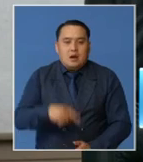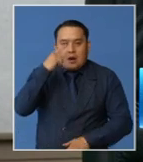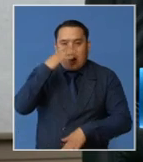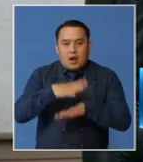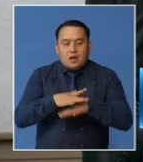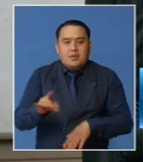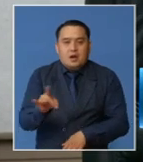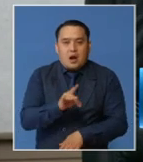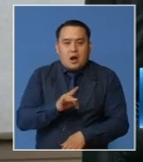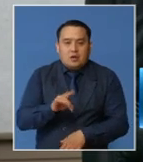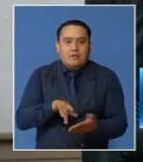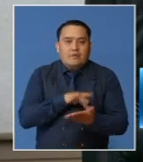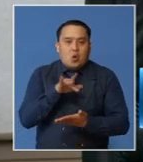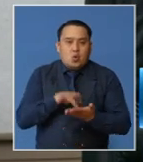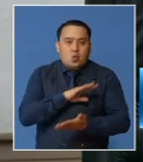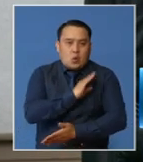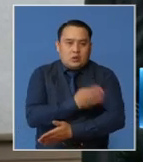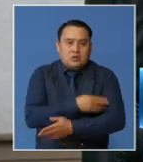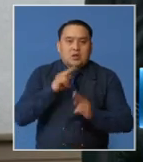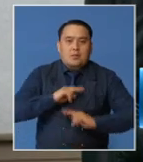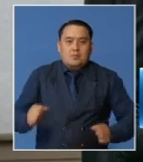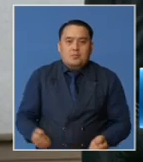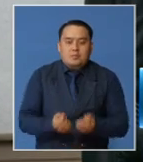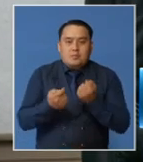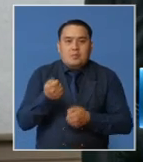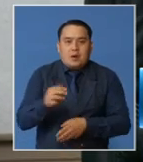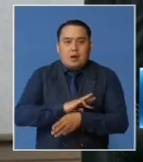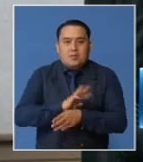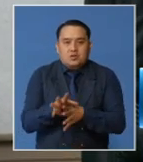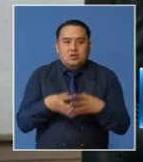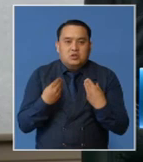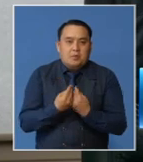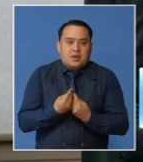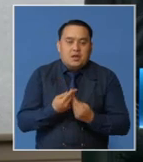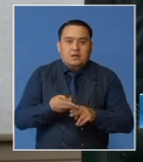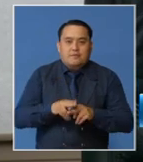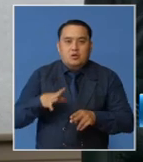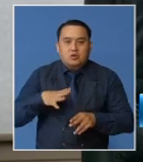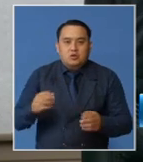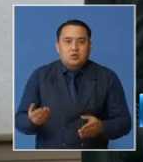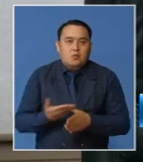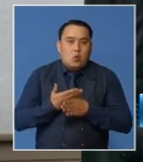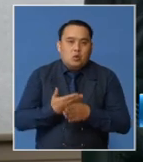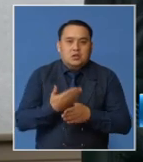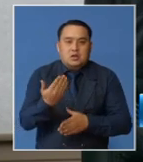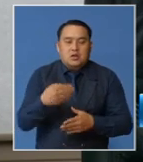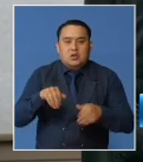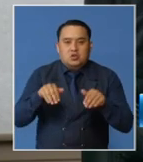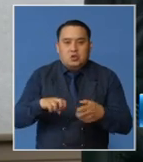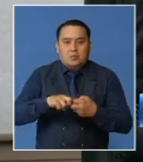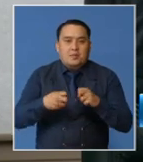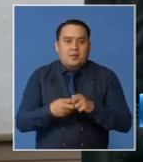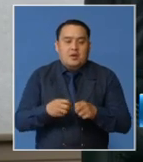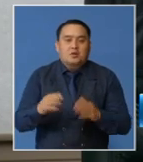Акиматам районов и городов необходимо усилить работу по поддержке малообеспеченных и многодетных семей по привлечению спонсоров к решению их проблем обеспечения